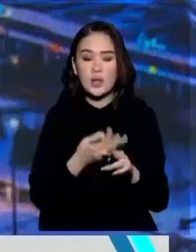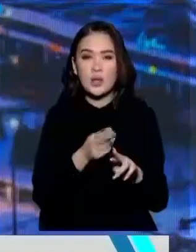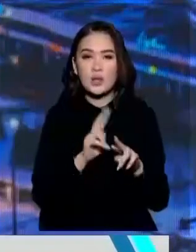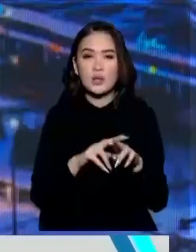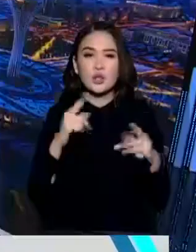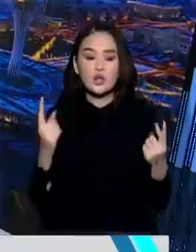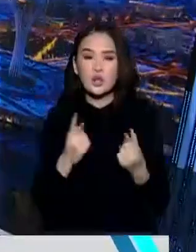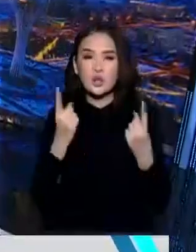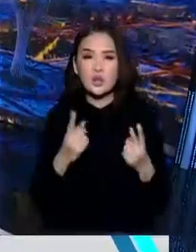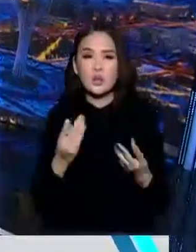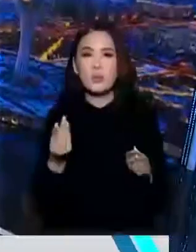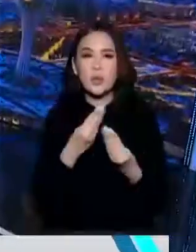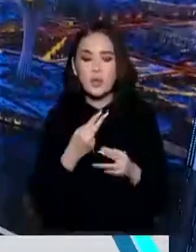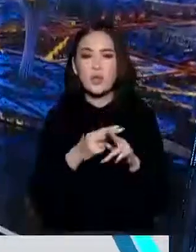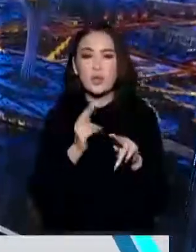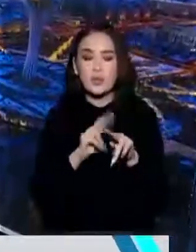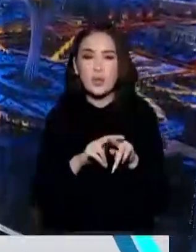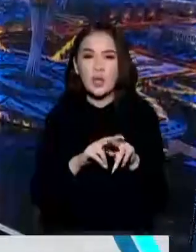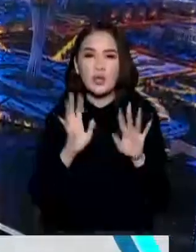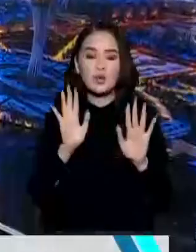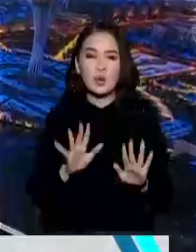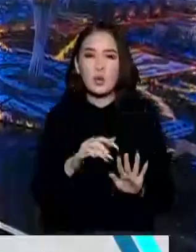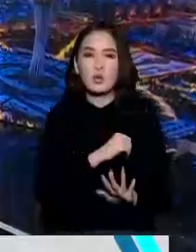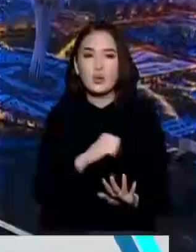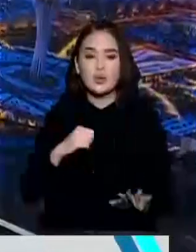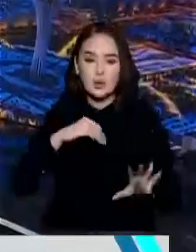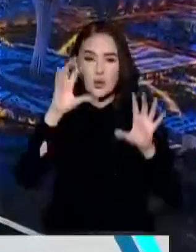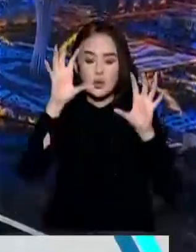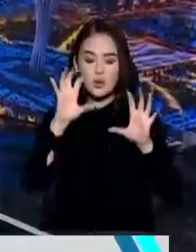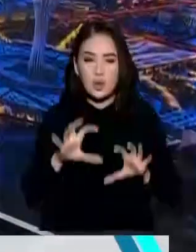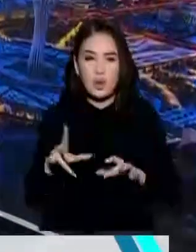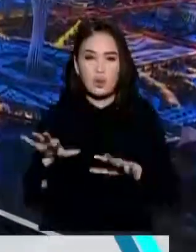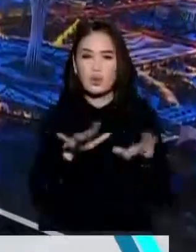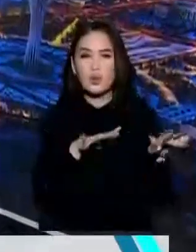Жеңілдік береді, мотивация беріледі. Сен қазір тек өзінің сол дәстүрлі өндірісімен